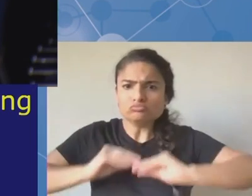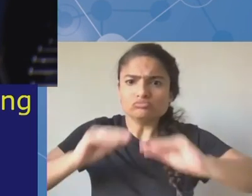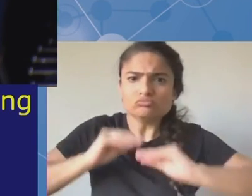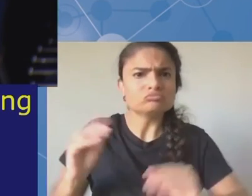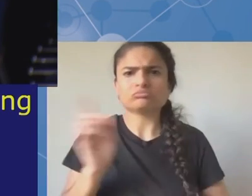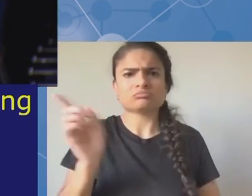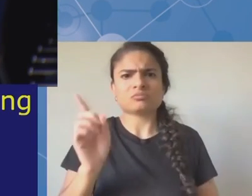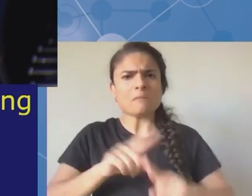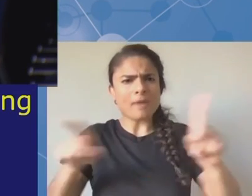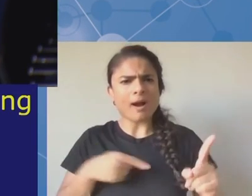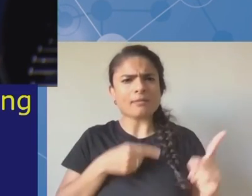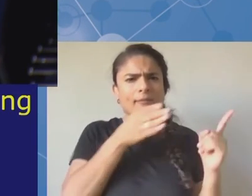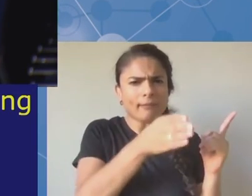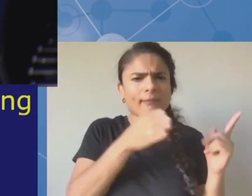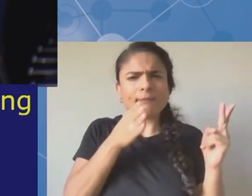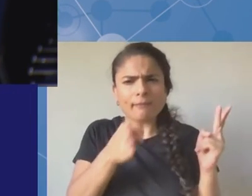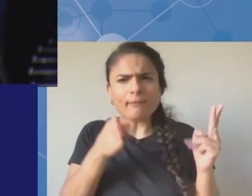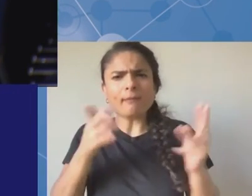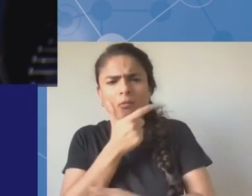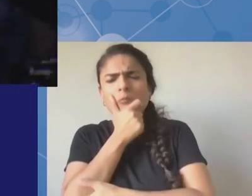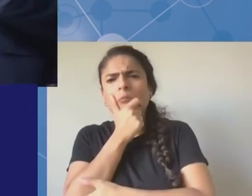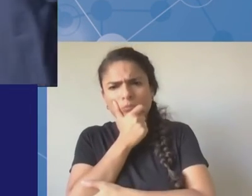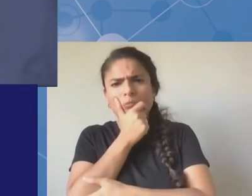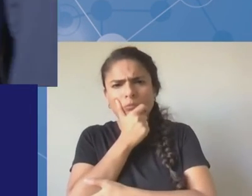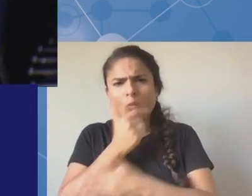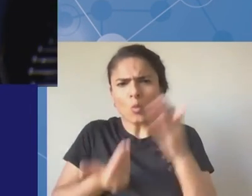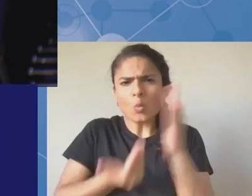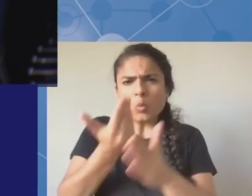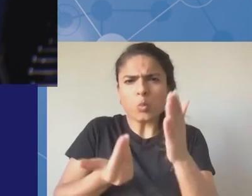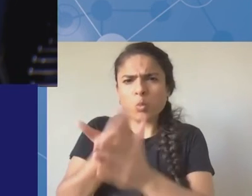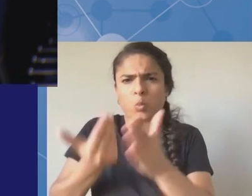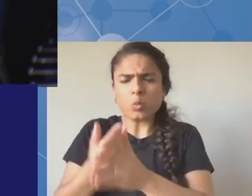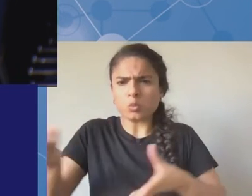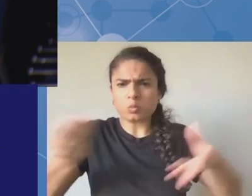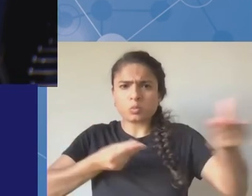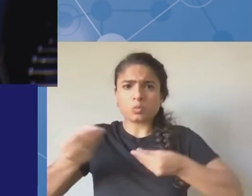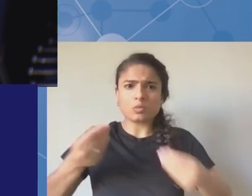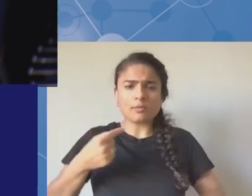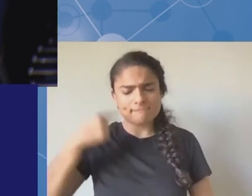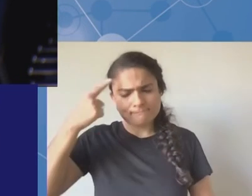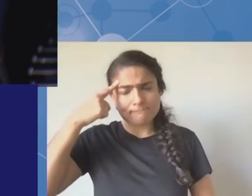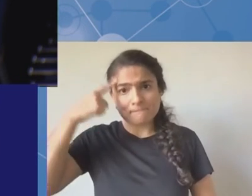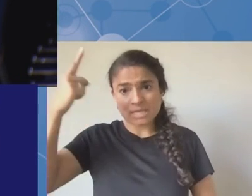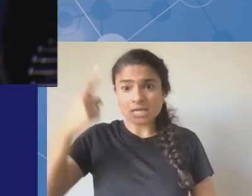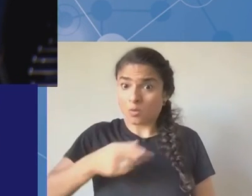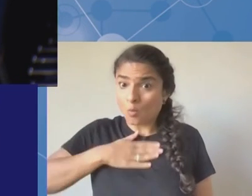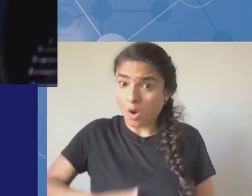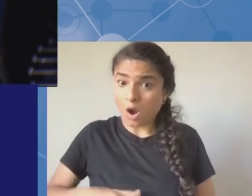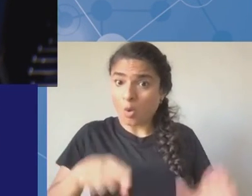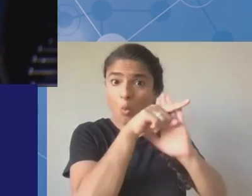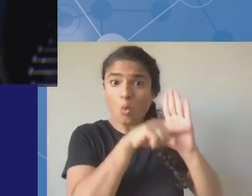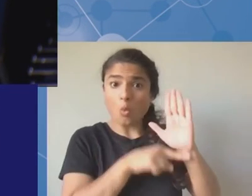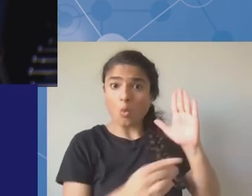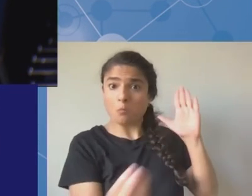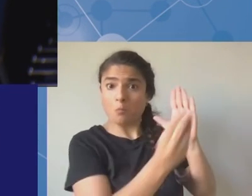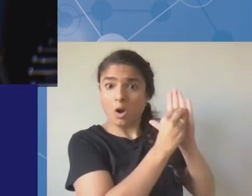И у меня такое предложение. Если мы хотим регулировать лучше то, что происходит в интернете, то